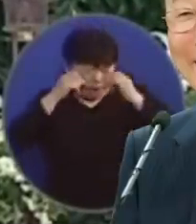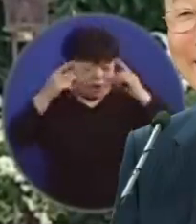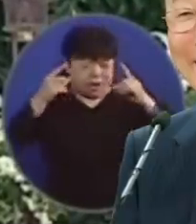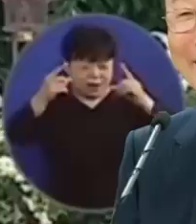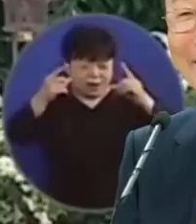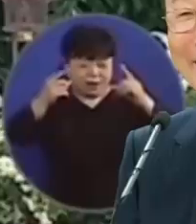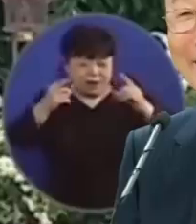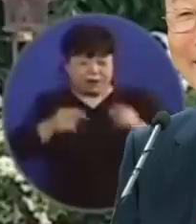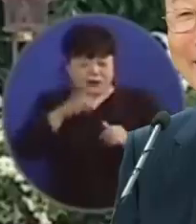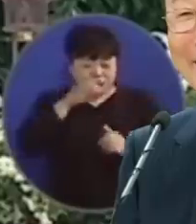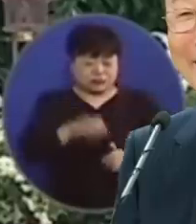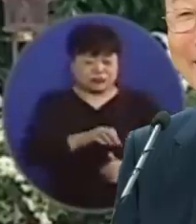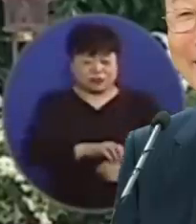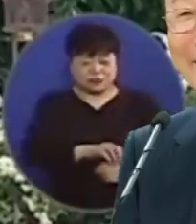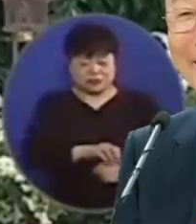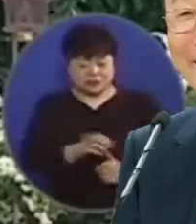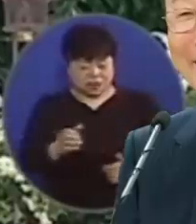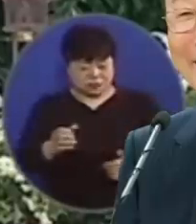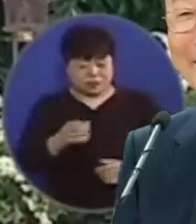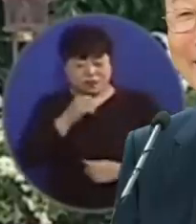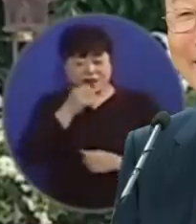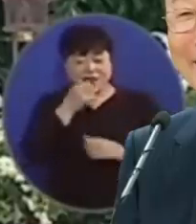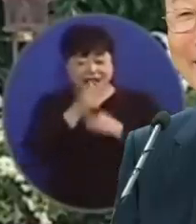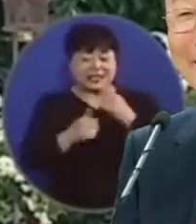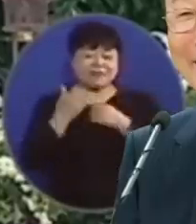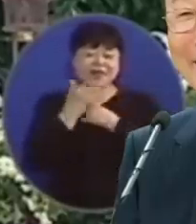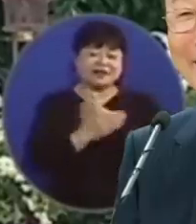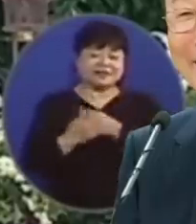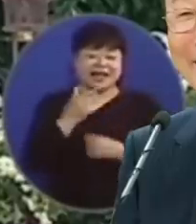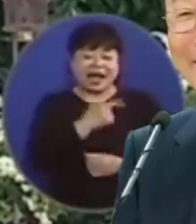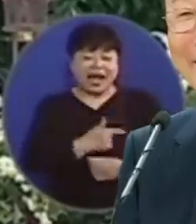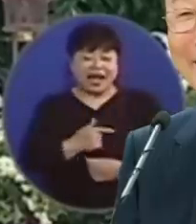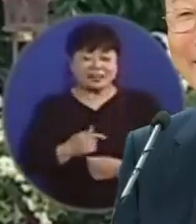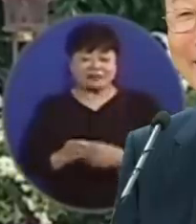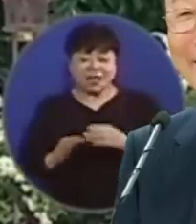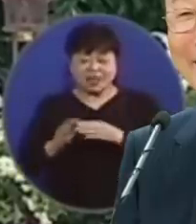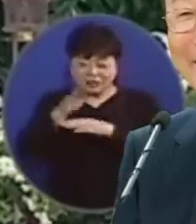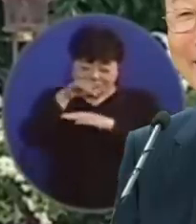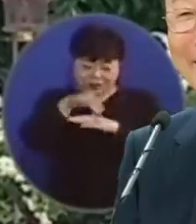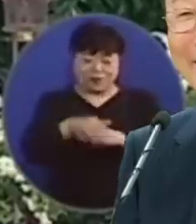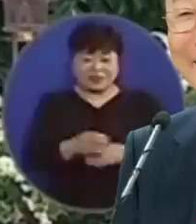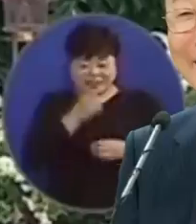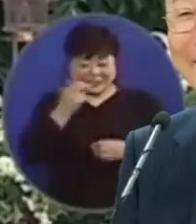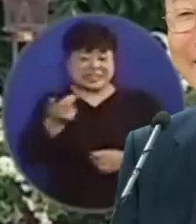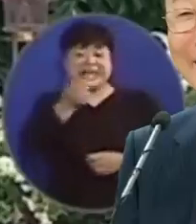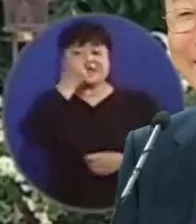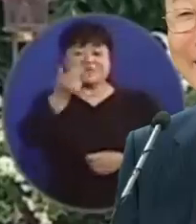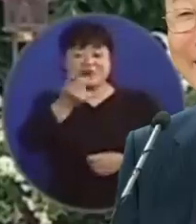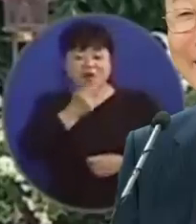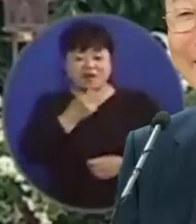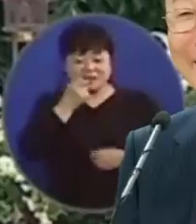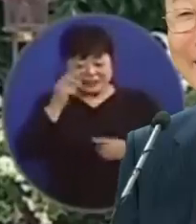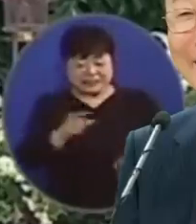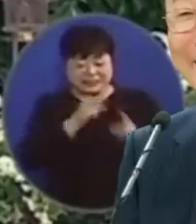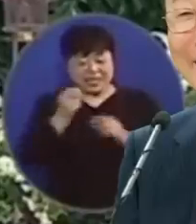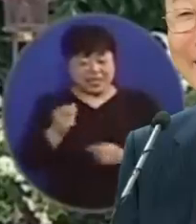되고 눌린 자는 자유케 되고 하나님의 은혜가 가슴 속에 용서 숨치고 새 생명과 새